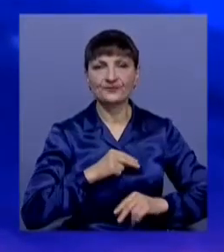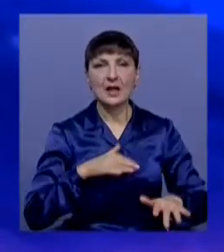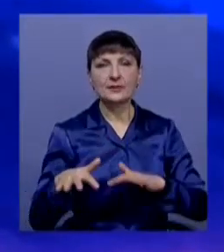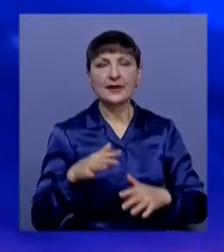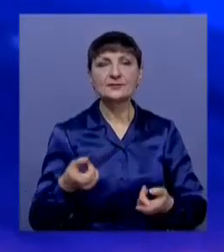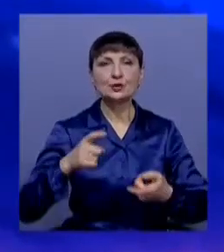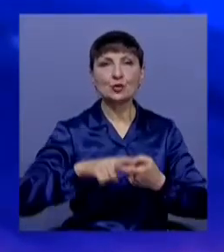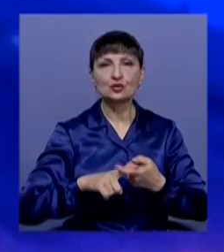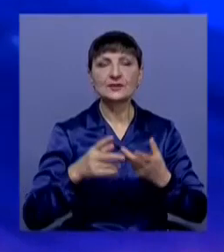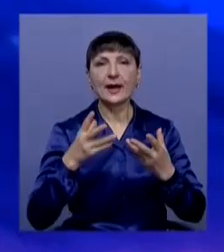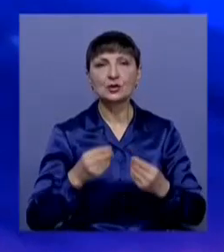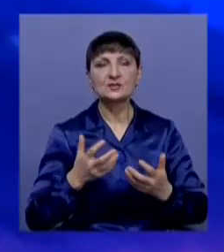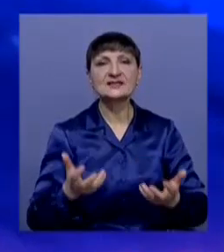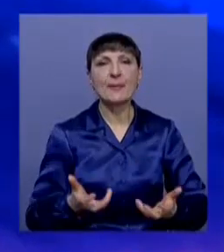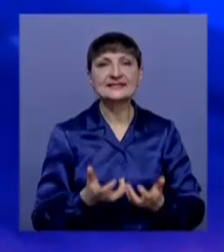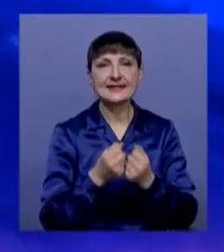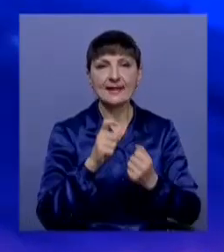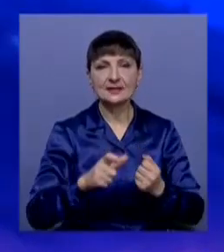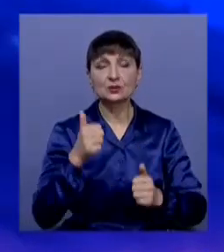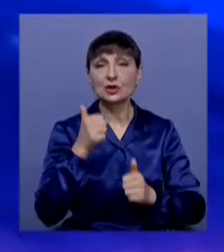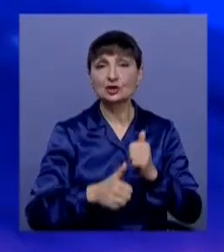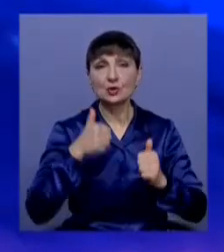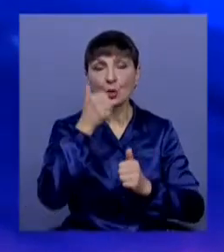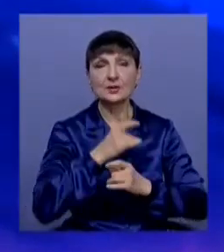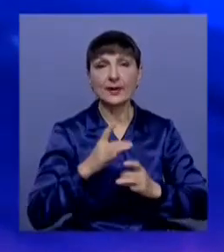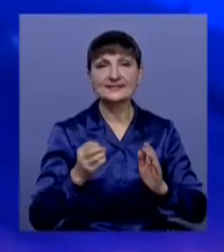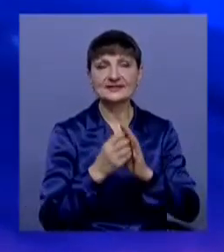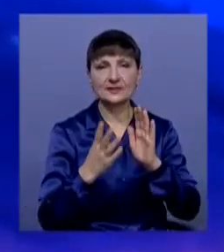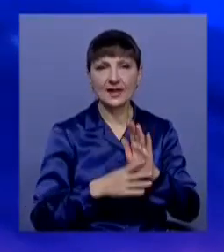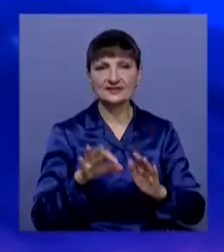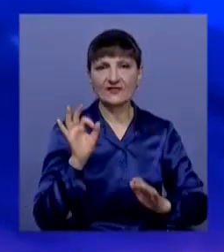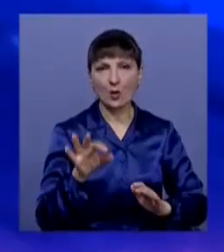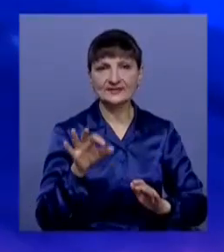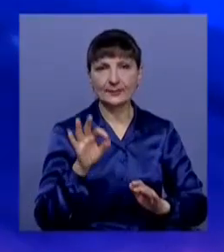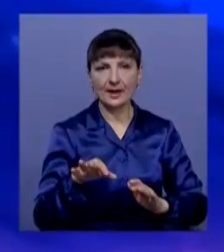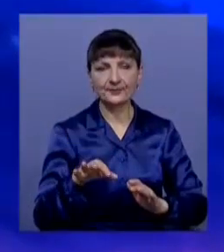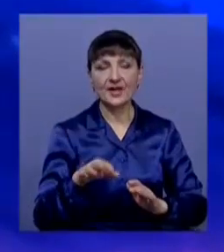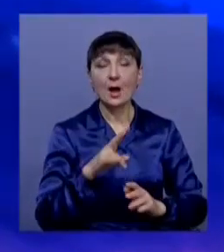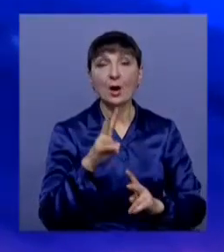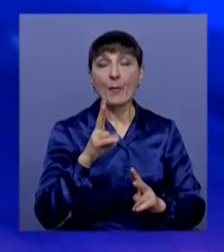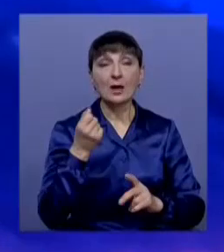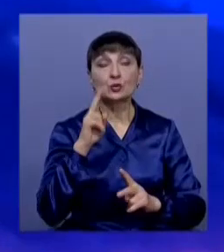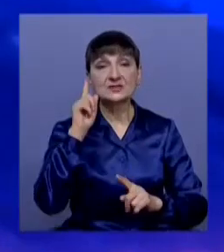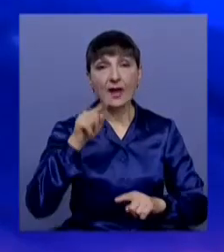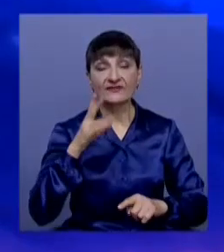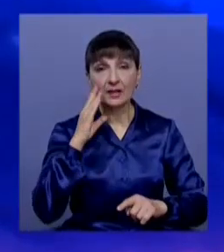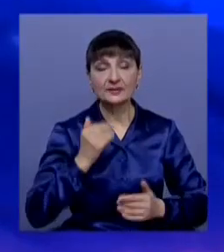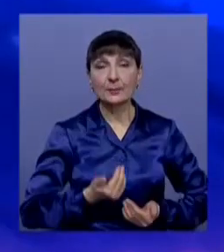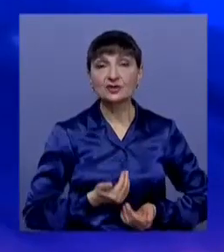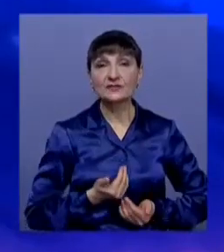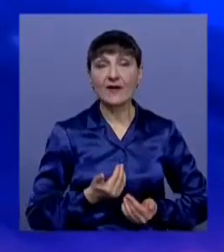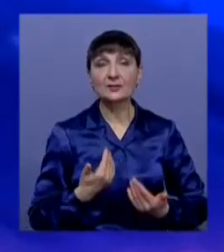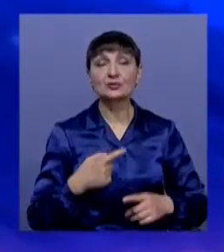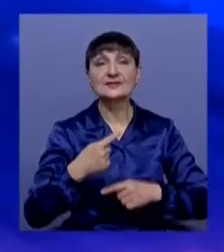Мероприятие приурочено ко Дню спасателя, который ежегодно празднуют 19 октября. Мало кому известно, что в Алматы проживают